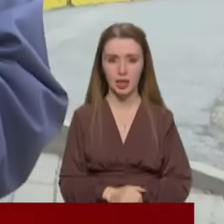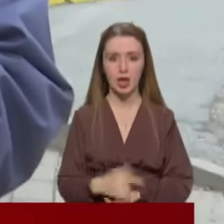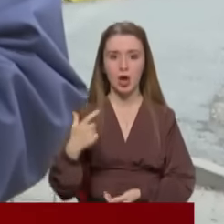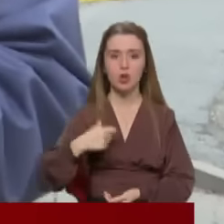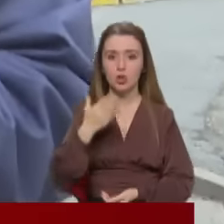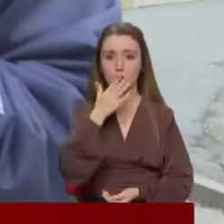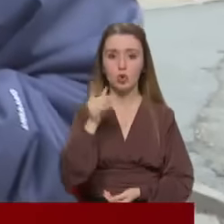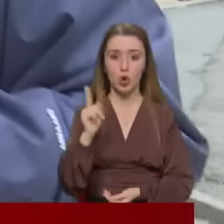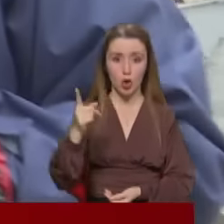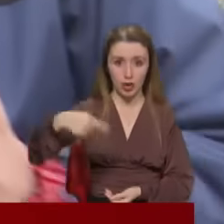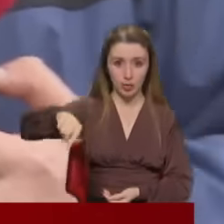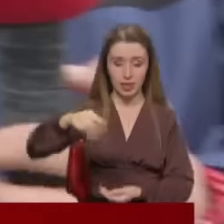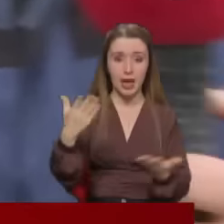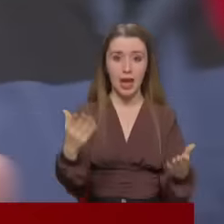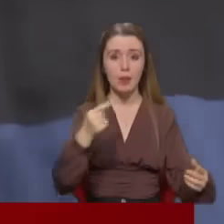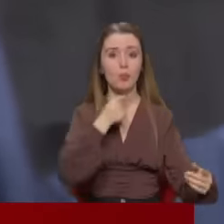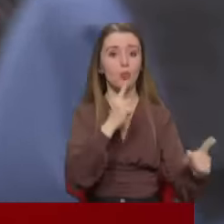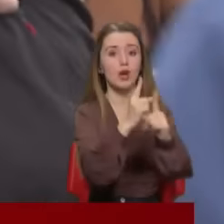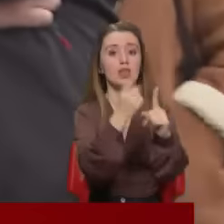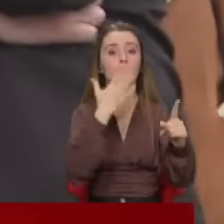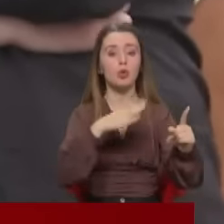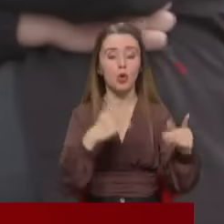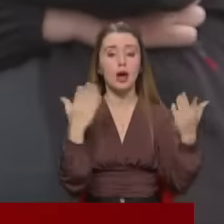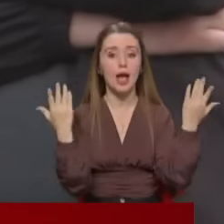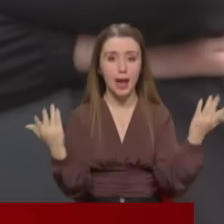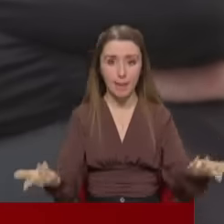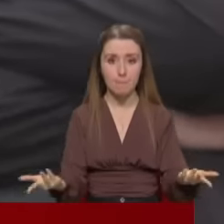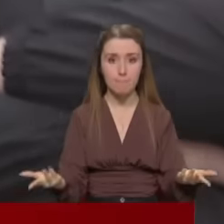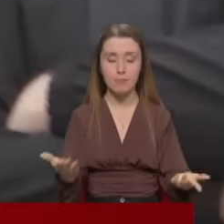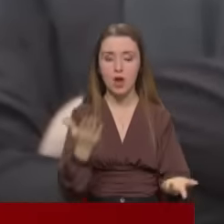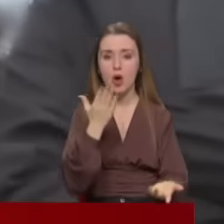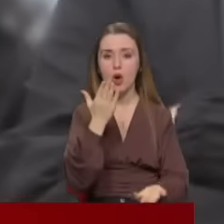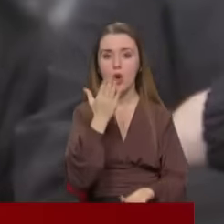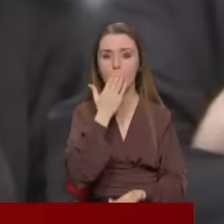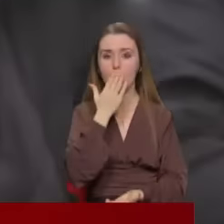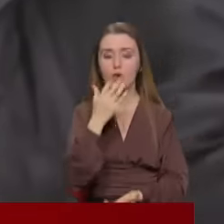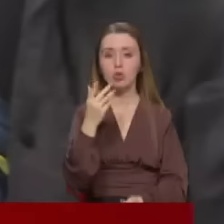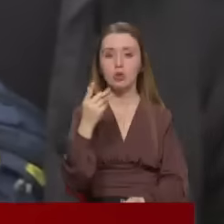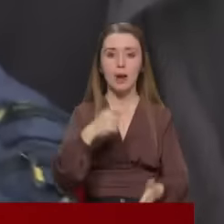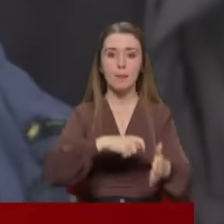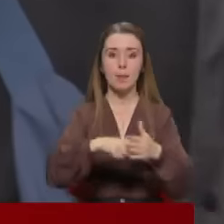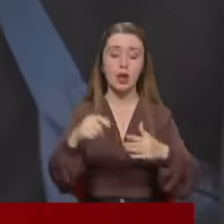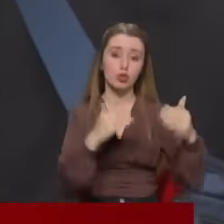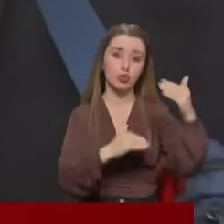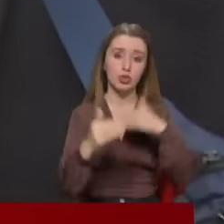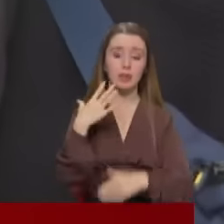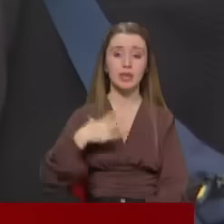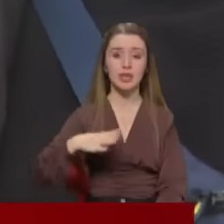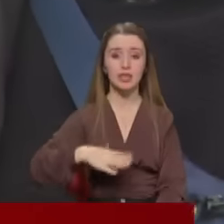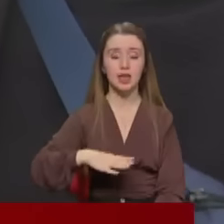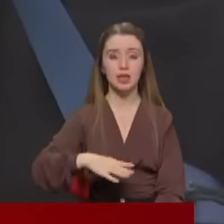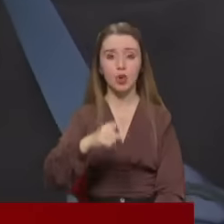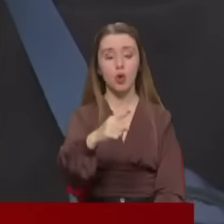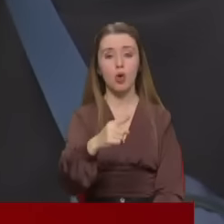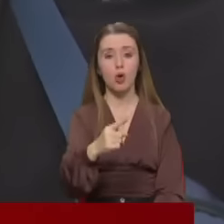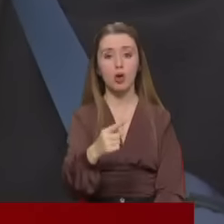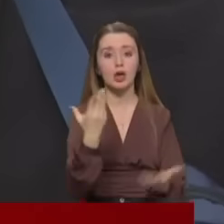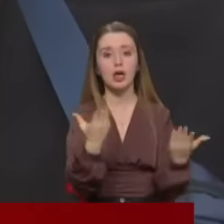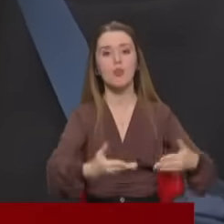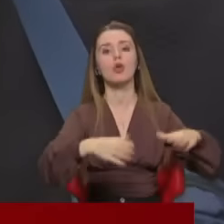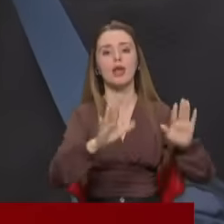okul öğretmenleri hem muhatap bulamamaktan hem de okulun ücret yükselme taleplerine olumlu cevap